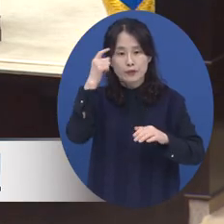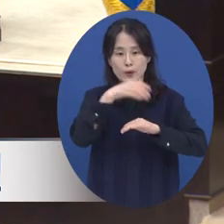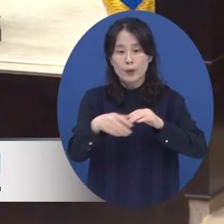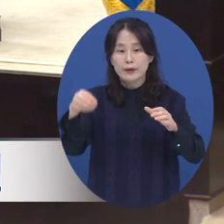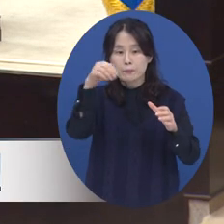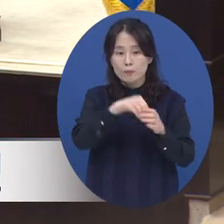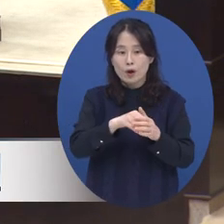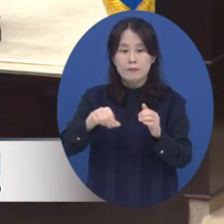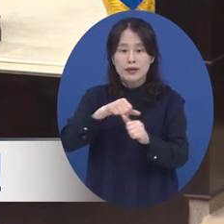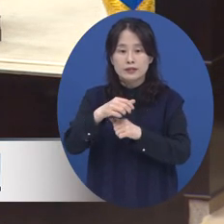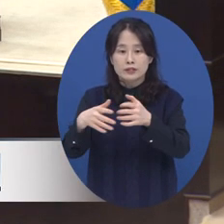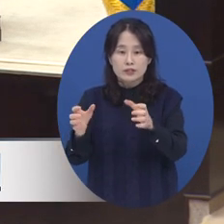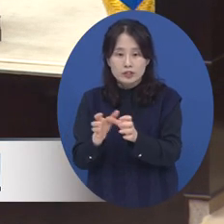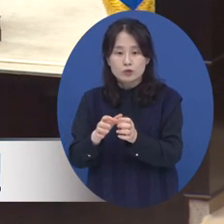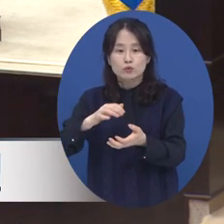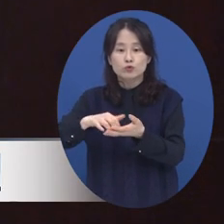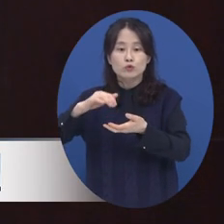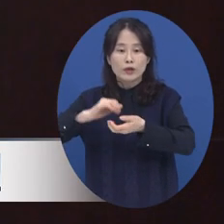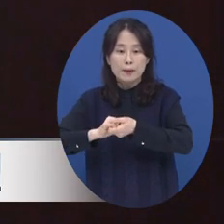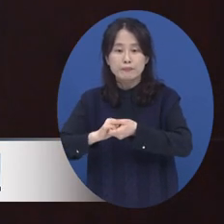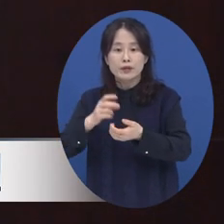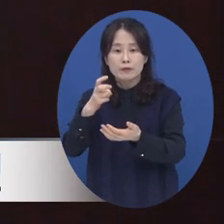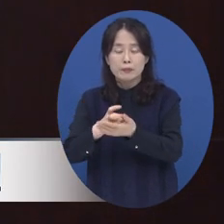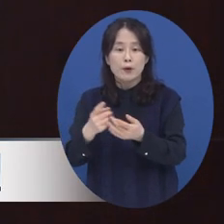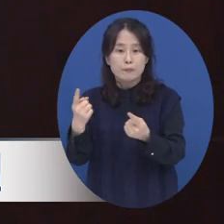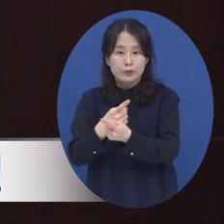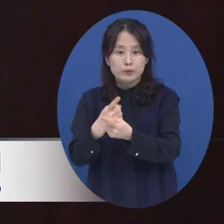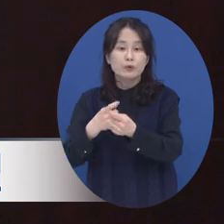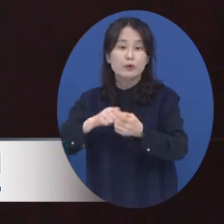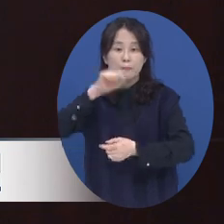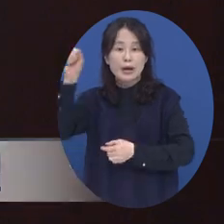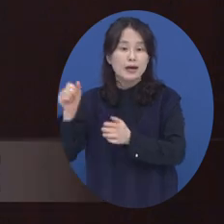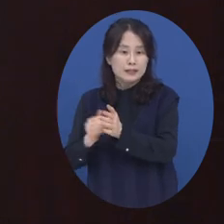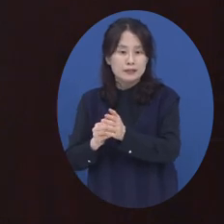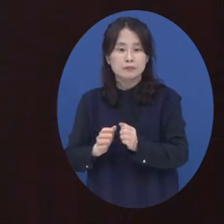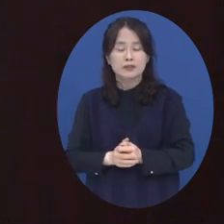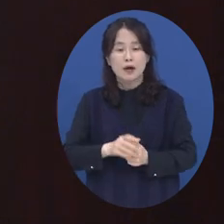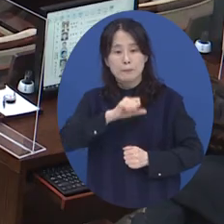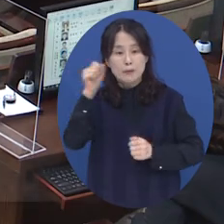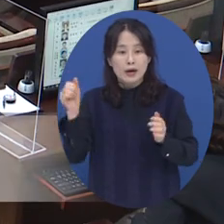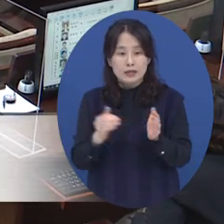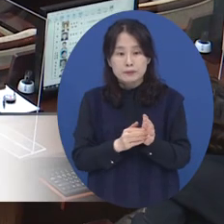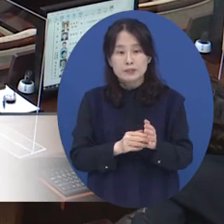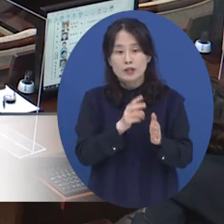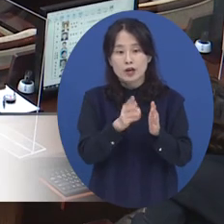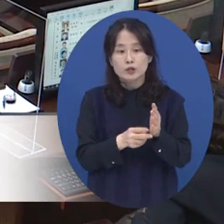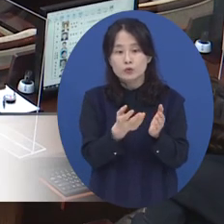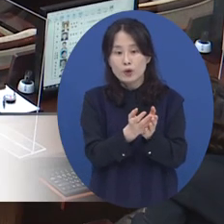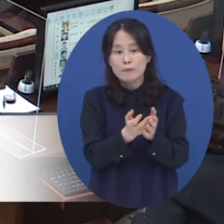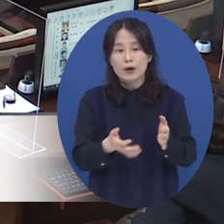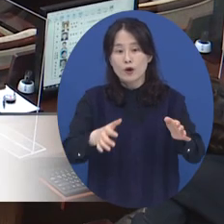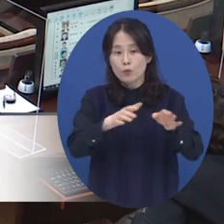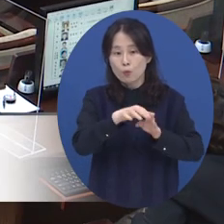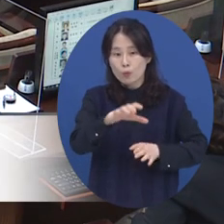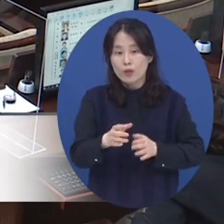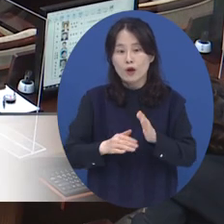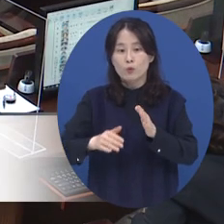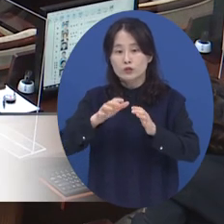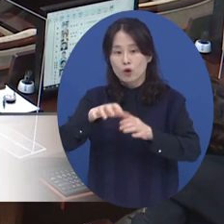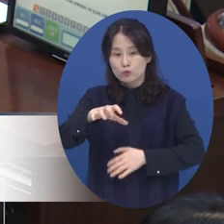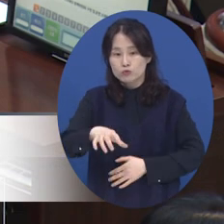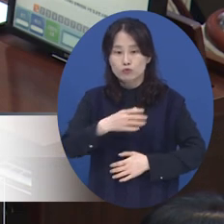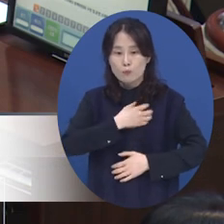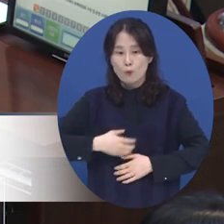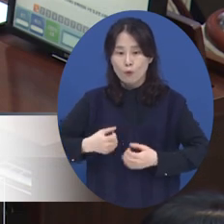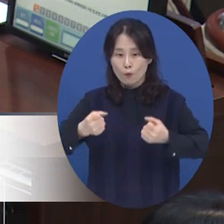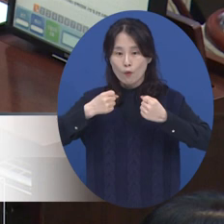조직 개편 계획 에 담긴 경우도 행정기구 및 정원 조례 일부개정안 또 해결됐습니다 개정안이 통과됨에 따라 철도 항만 물류 것과